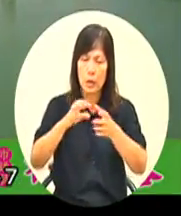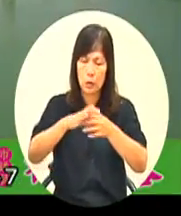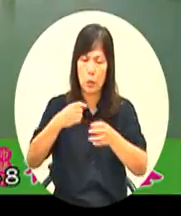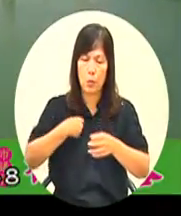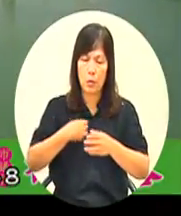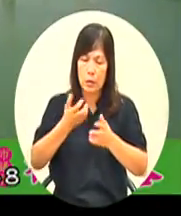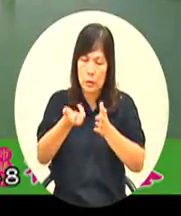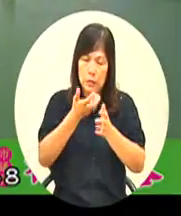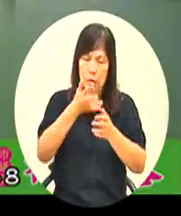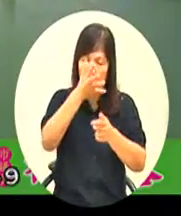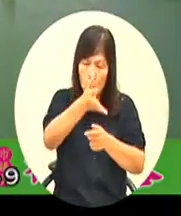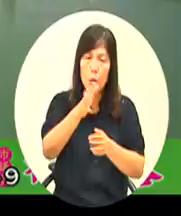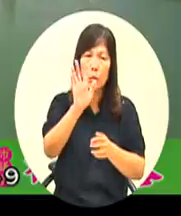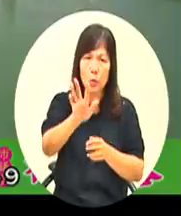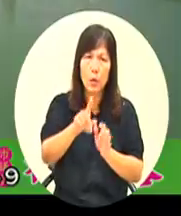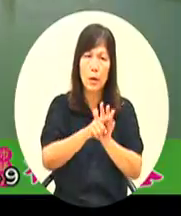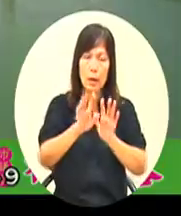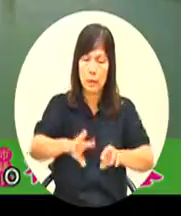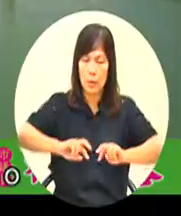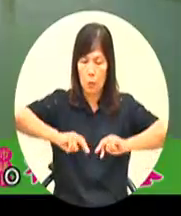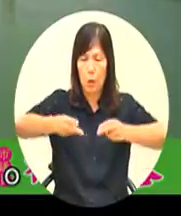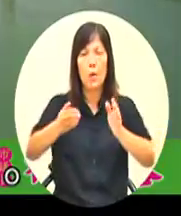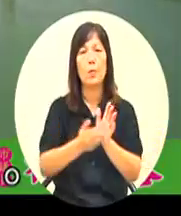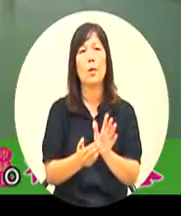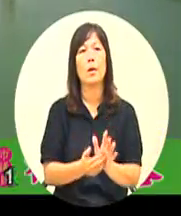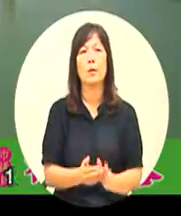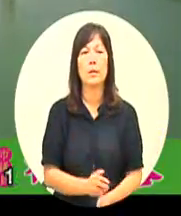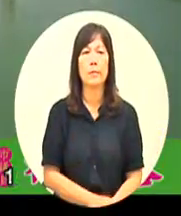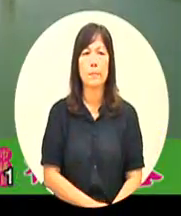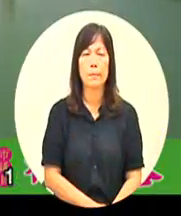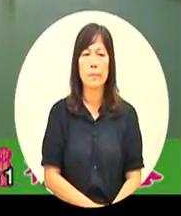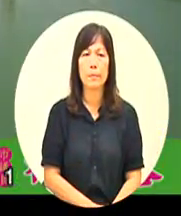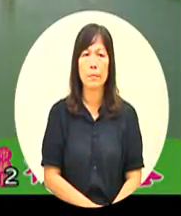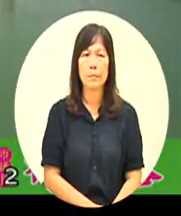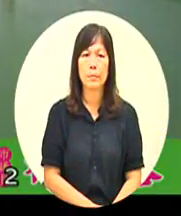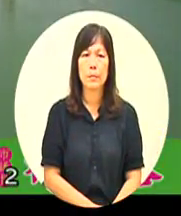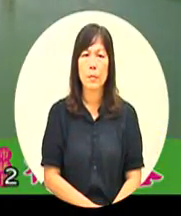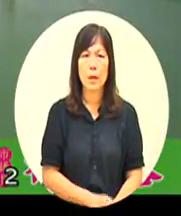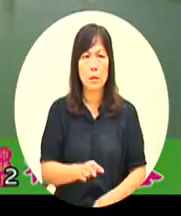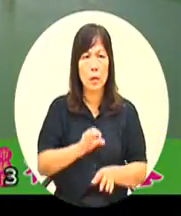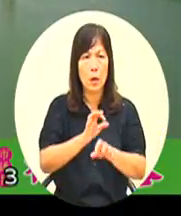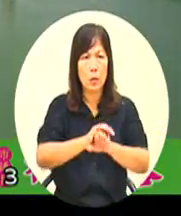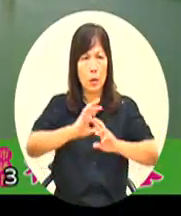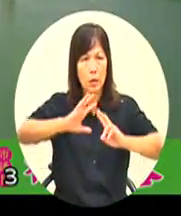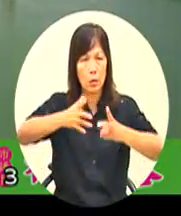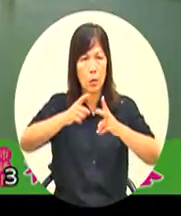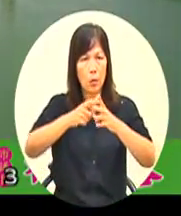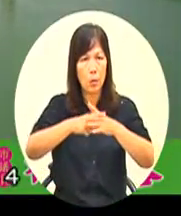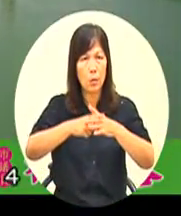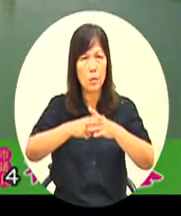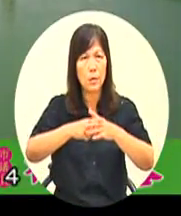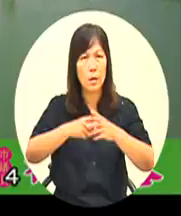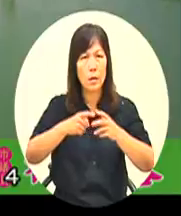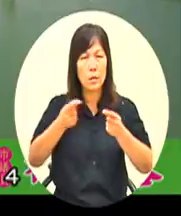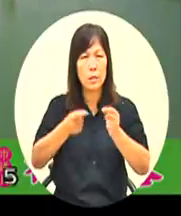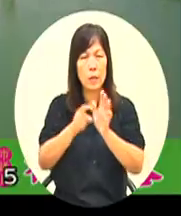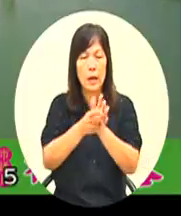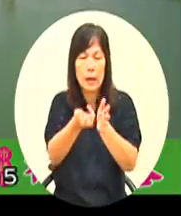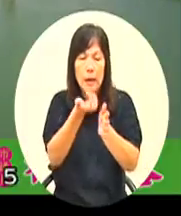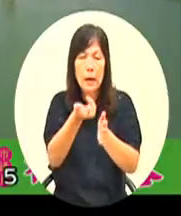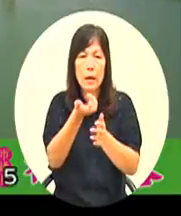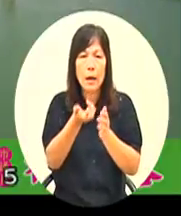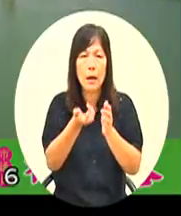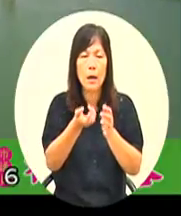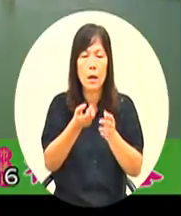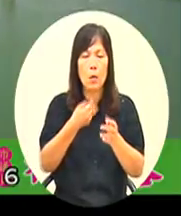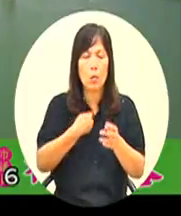会有质询，那他们现在都已经改善了那所以这个瑞祥国小就等于刚刚